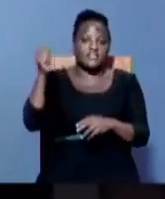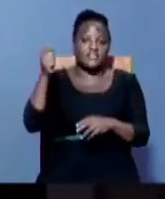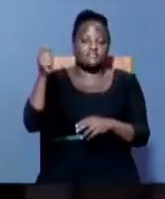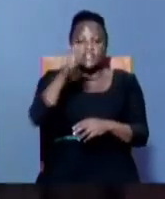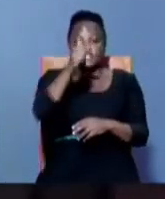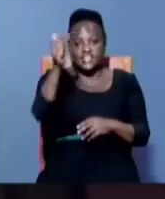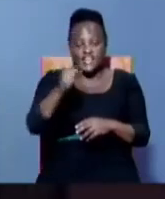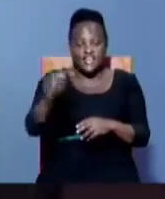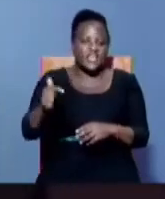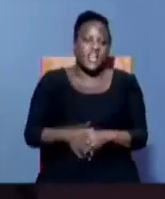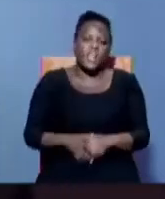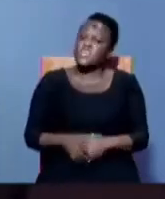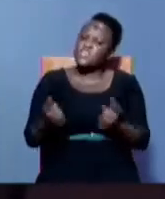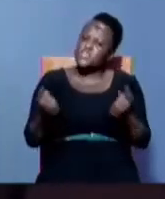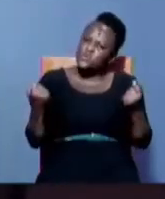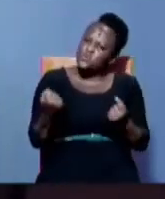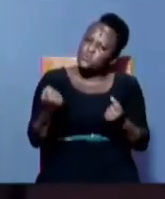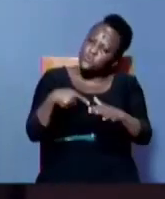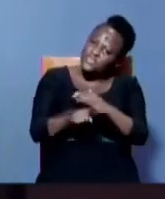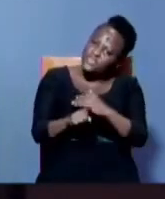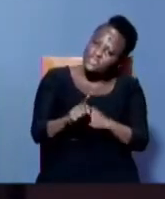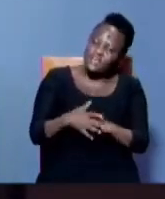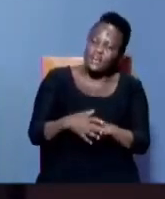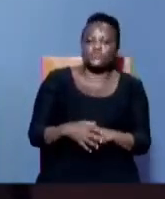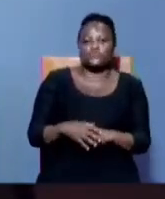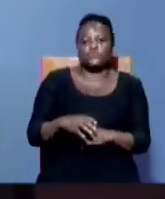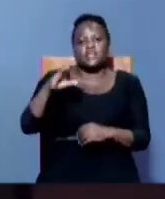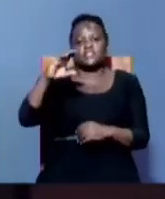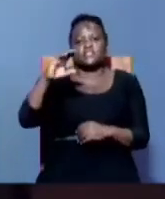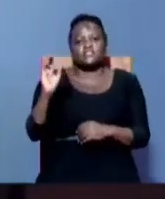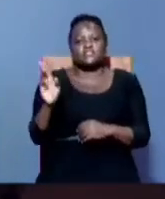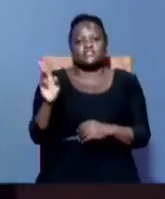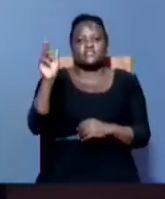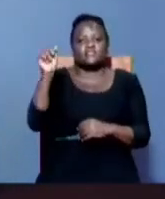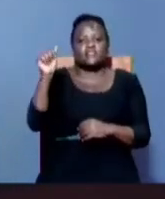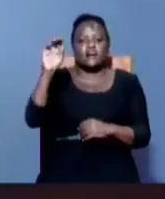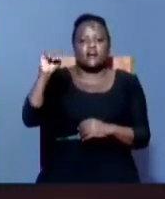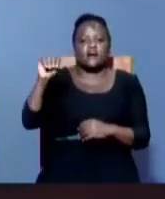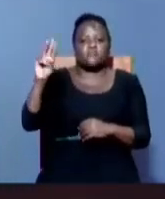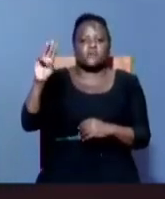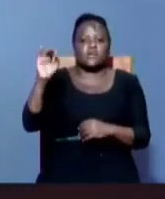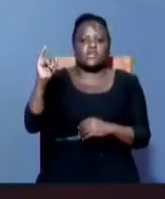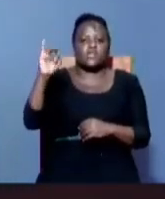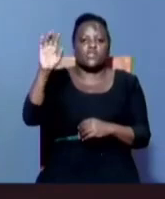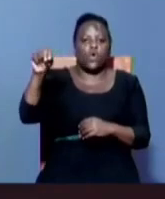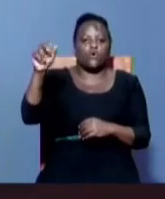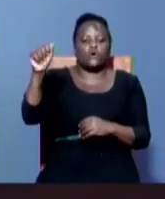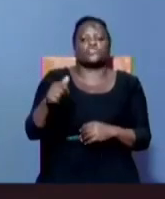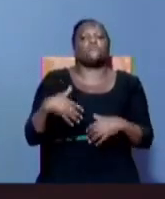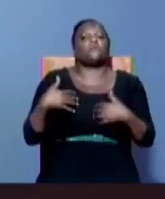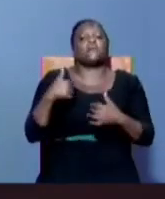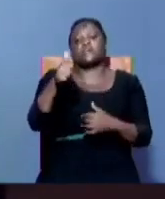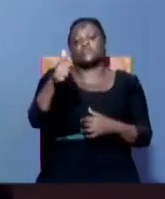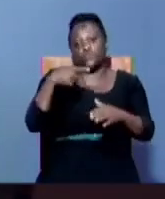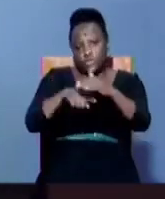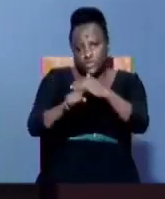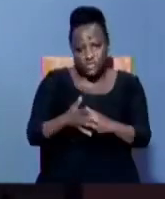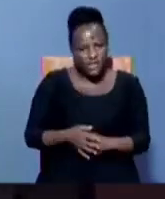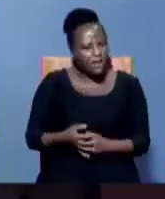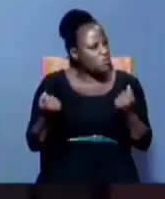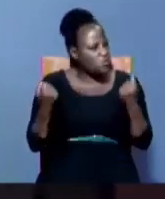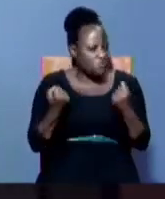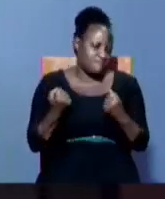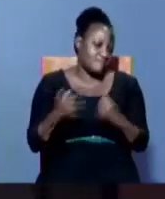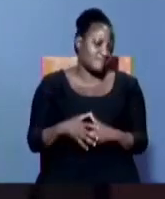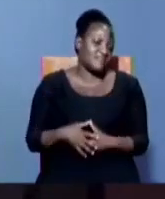Na sasa mtu hawezi kuingia pale ikuru ya Chamwino eti kwa sababu amejisikia kwenda. Ndipo Mungu alimwambia Haruni, alimwambia Musa, mwambie